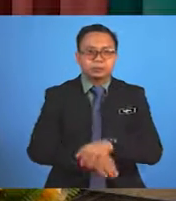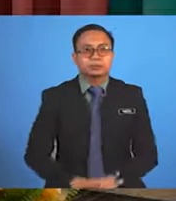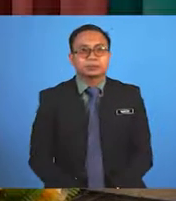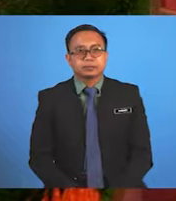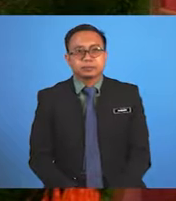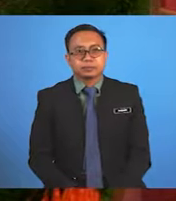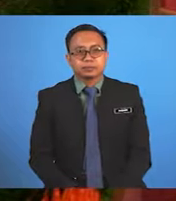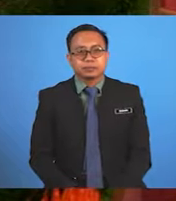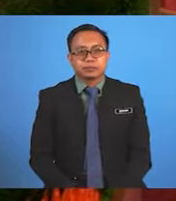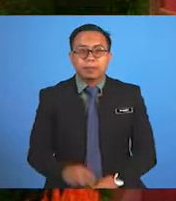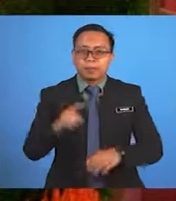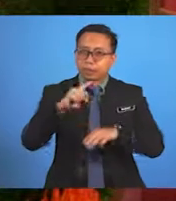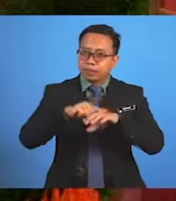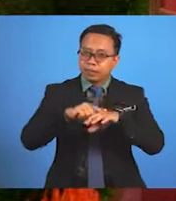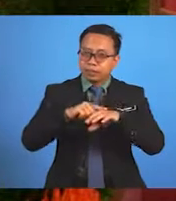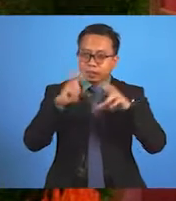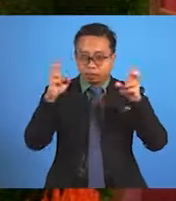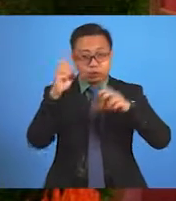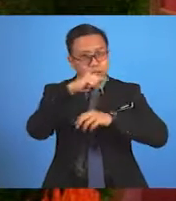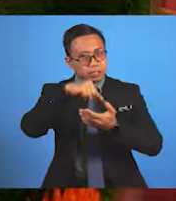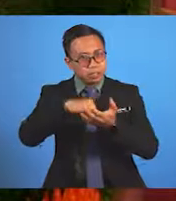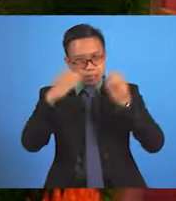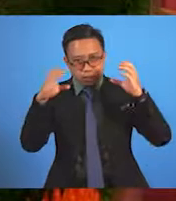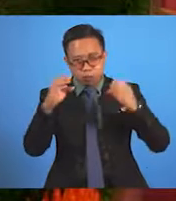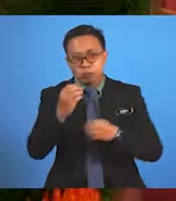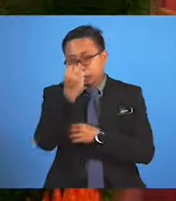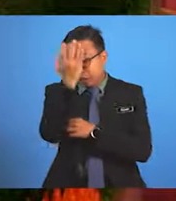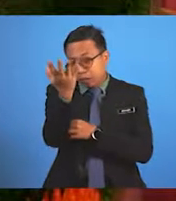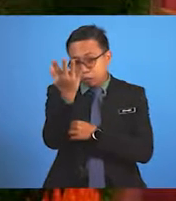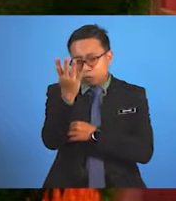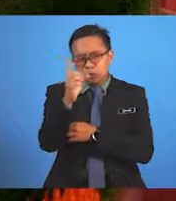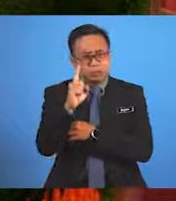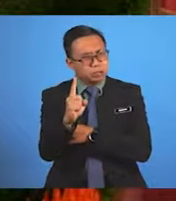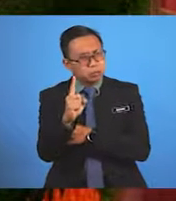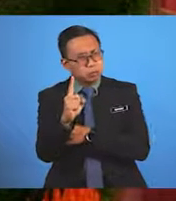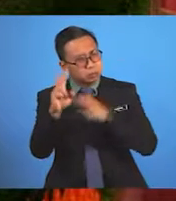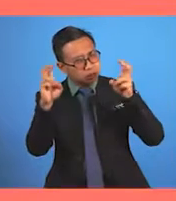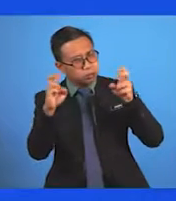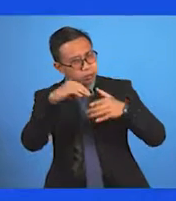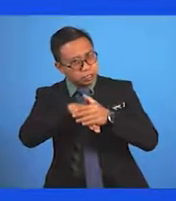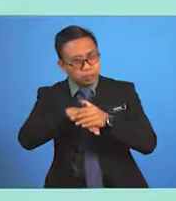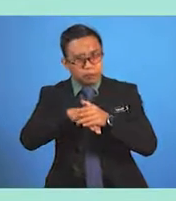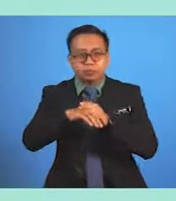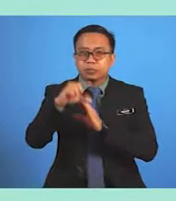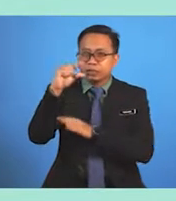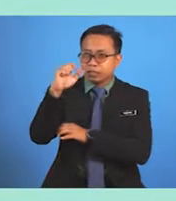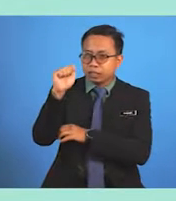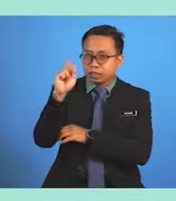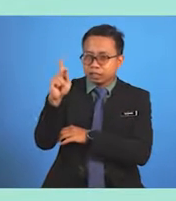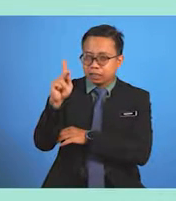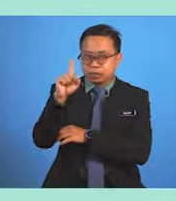Sembilan. Pada episod kali ini, cikgu akan menerangkan salah satu topik dalam modul